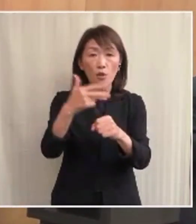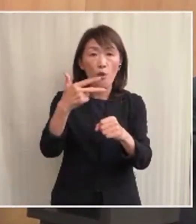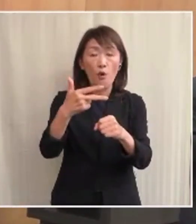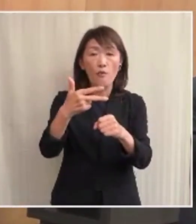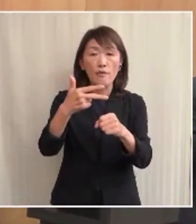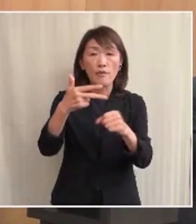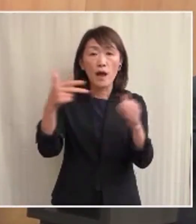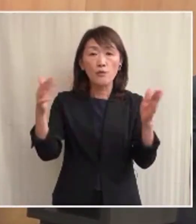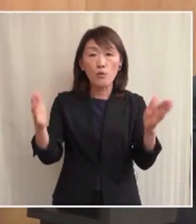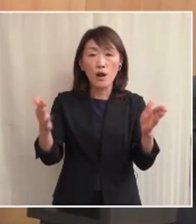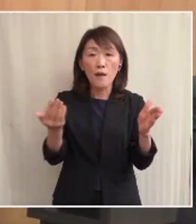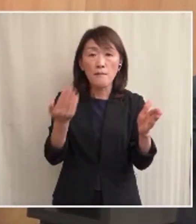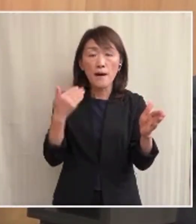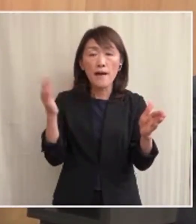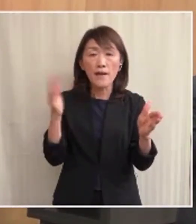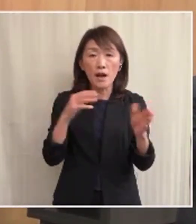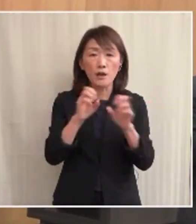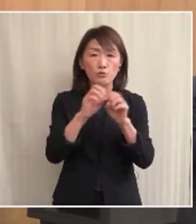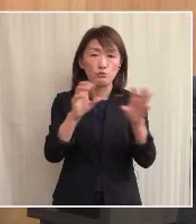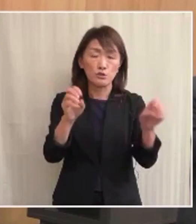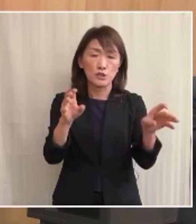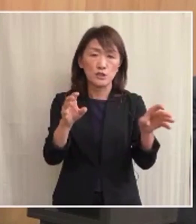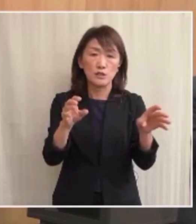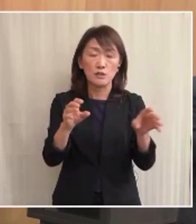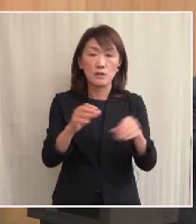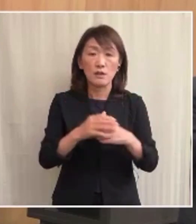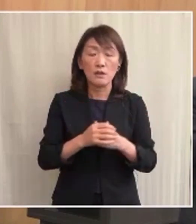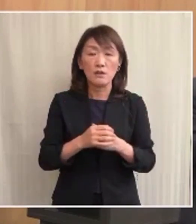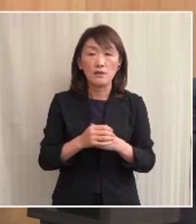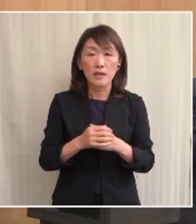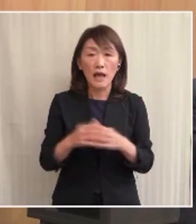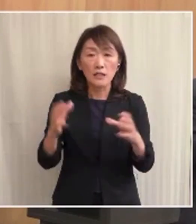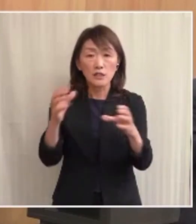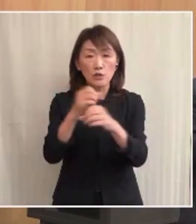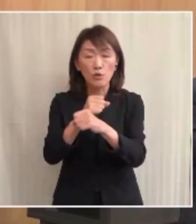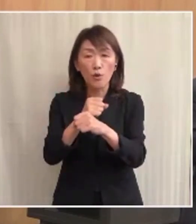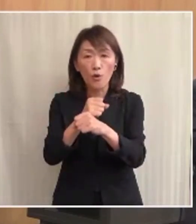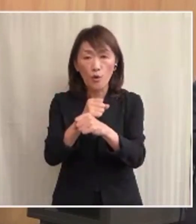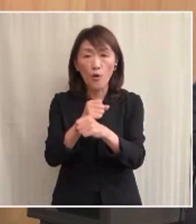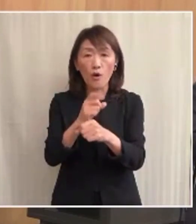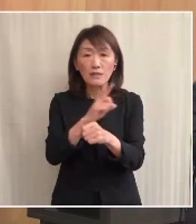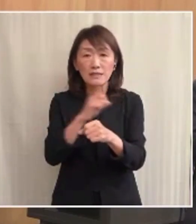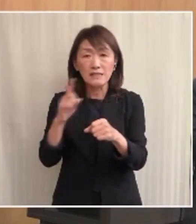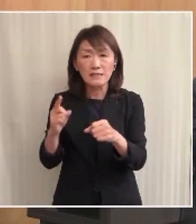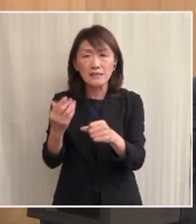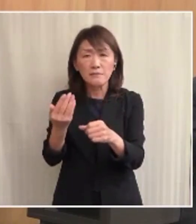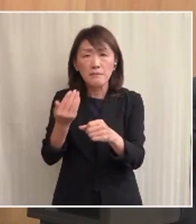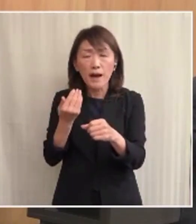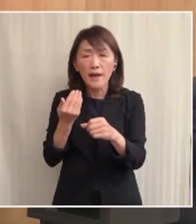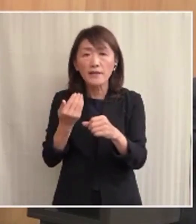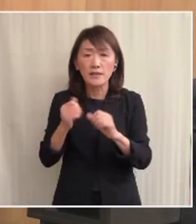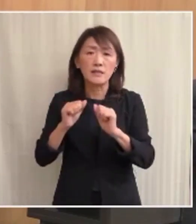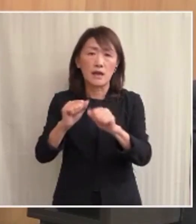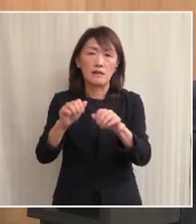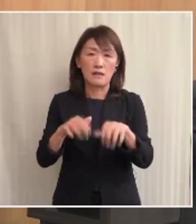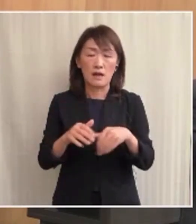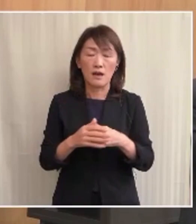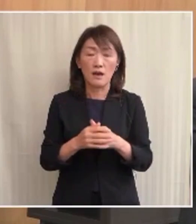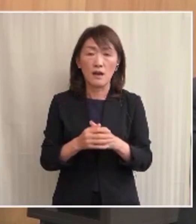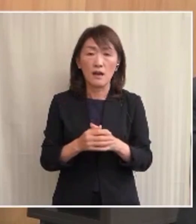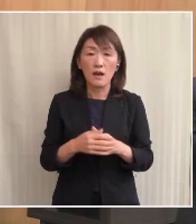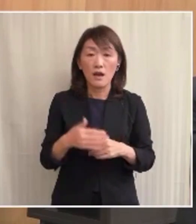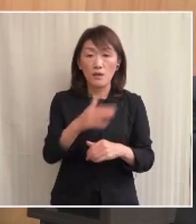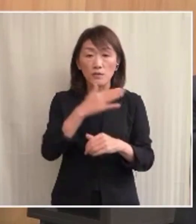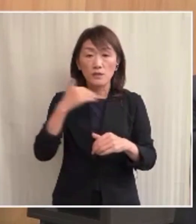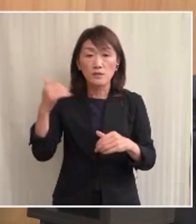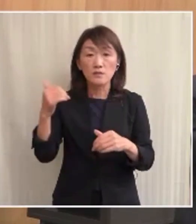通知を出していたりですね、プッシュ通知を執行7日前あるいは1日前に行うという対応を行っておりました。ただ私